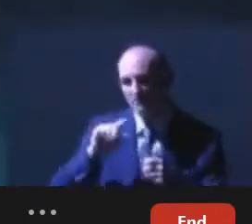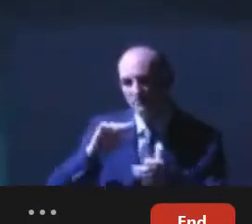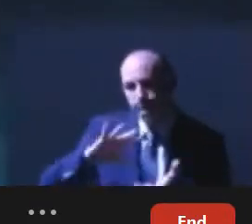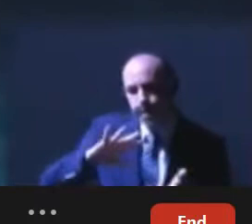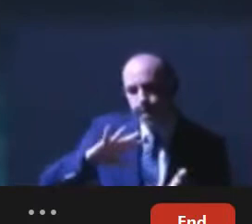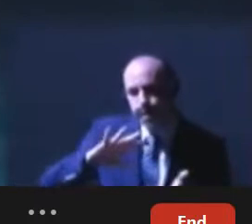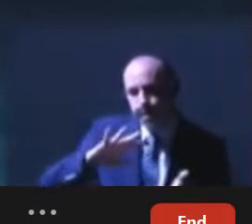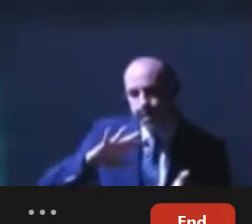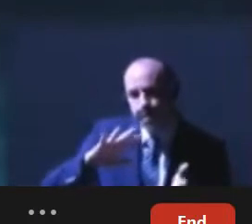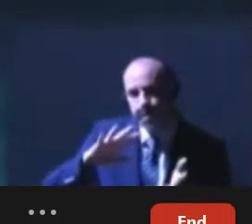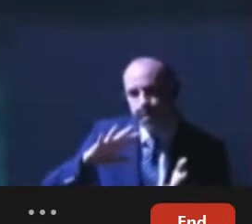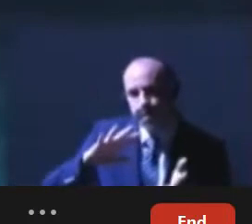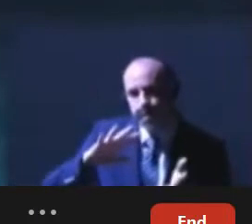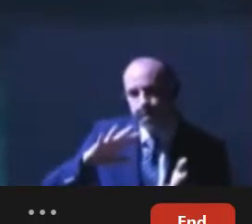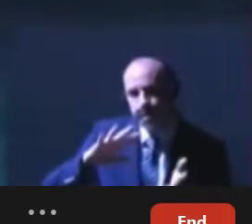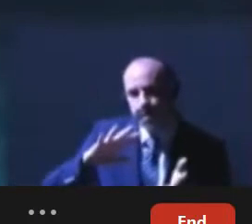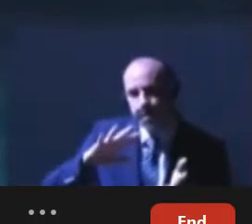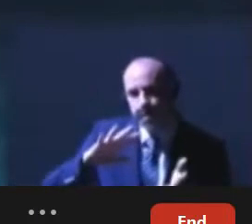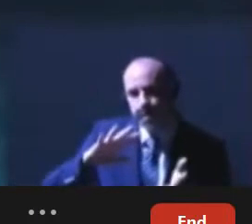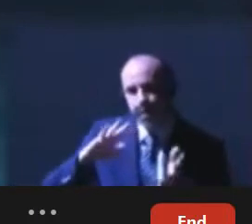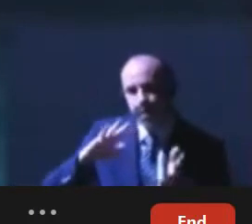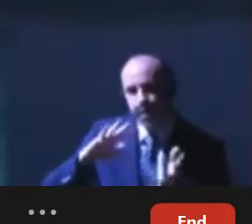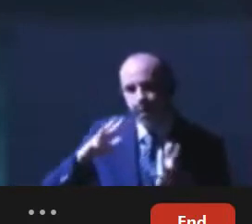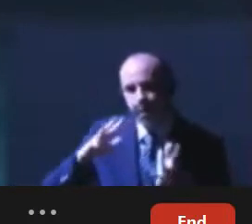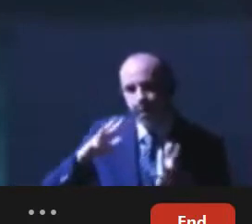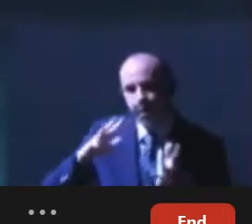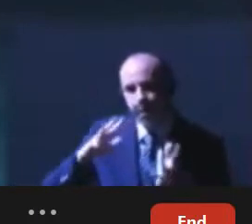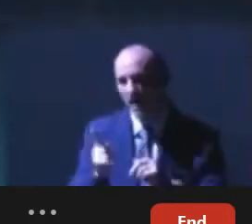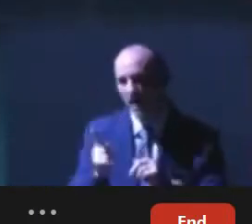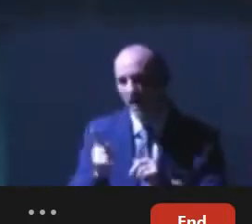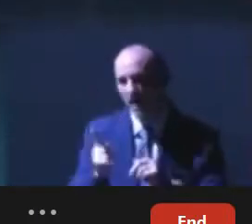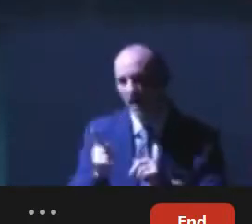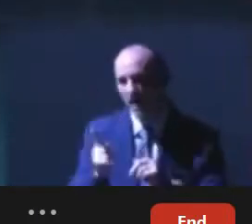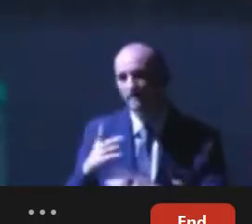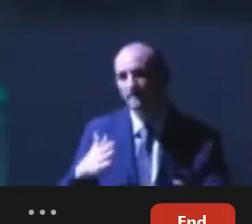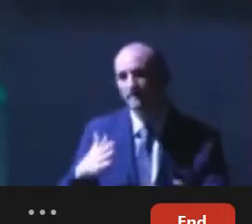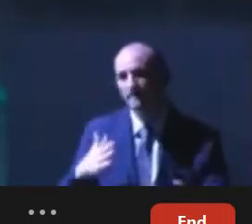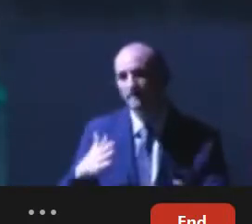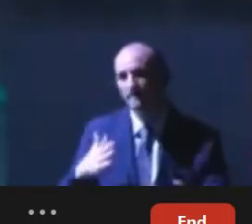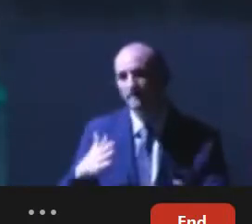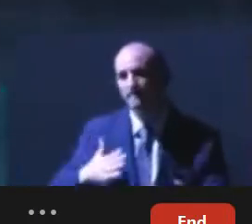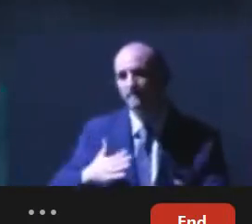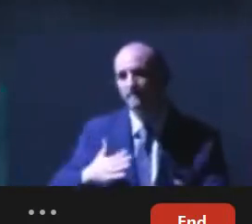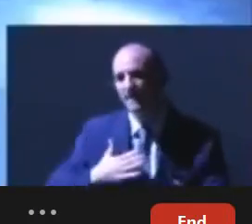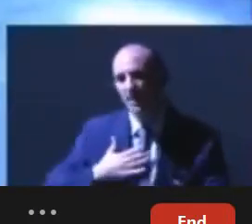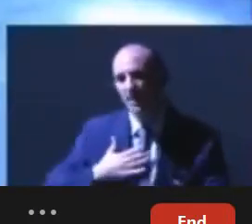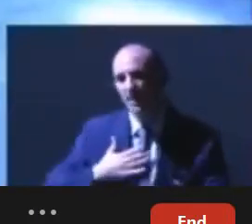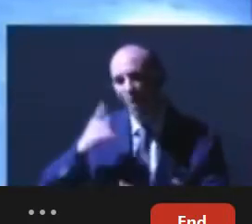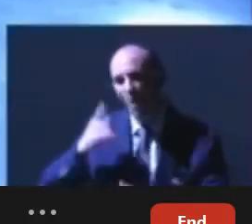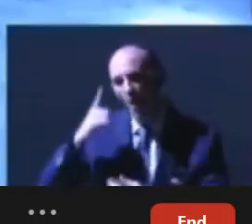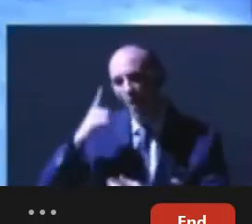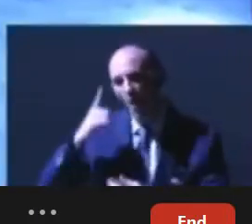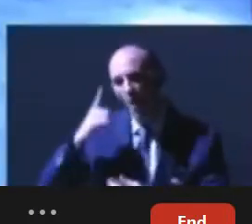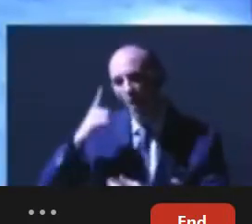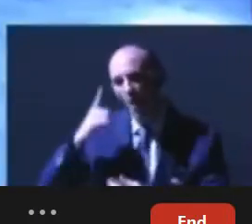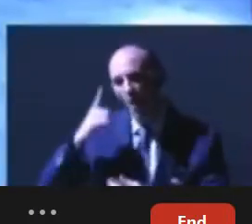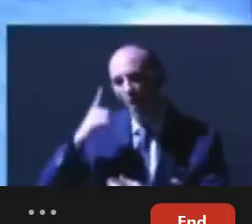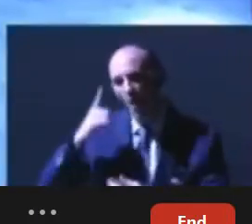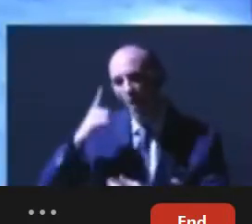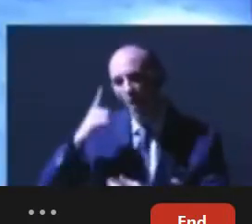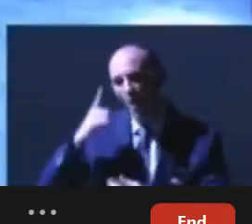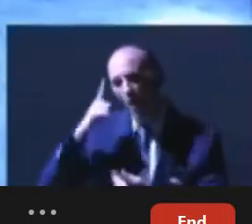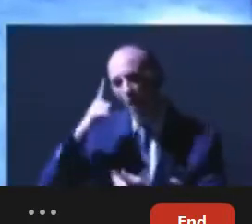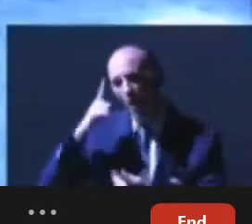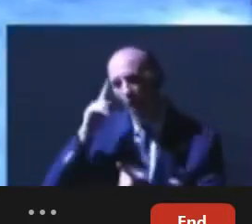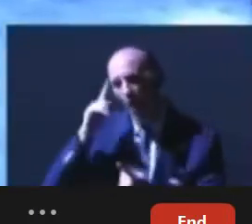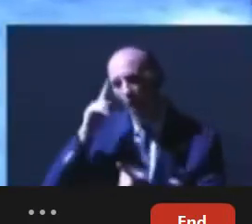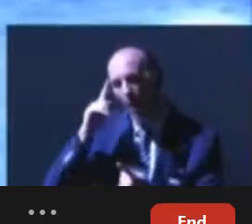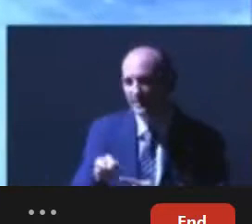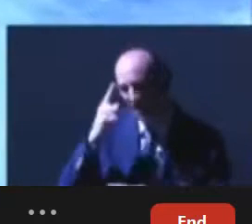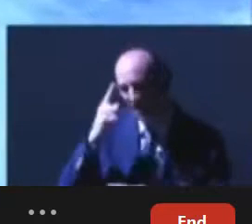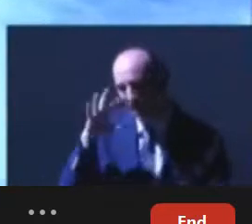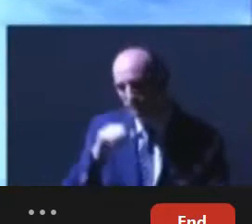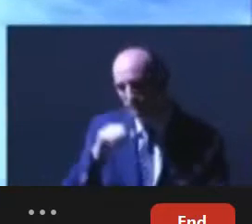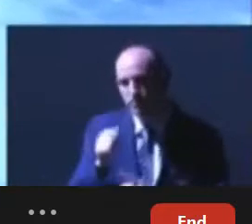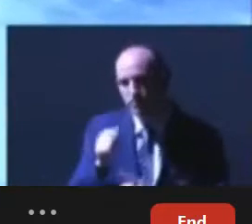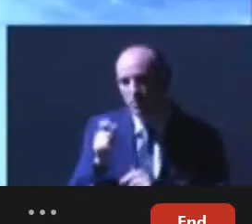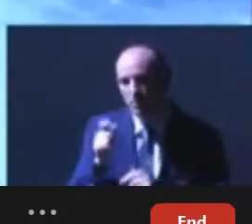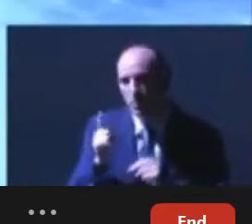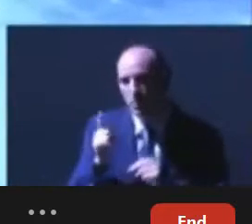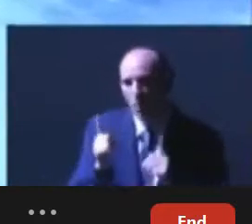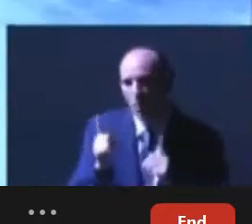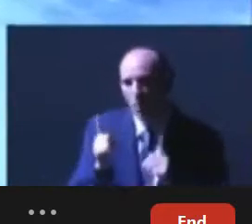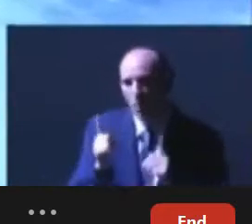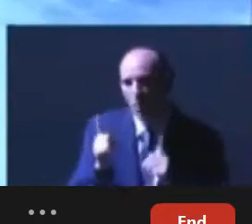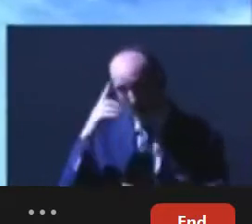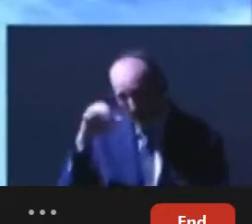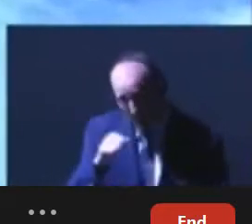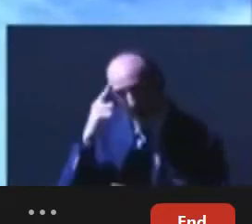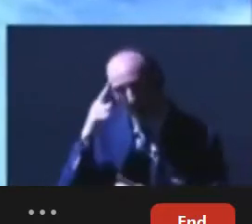tất cả những cái vấn đề khác nữa. Thế thì chúng ta, cả những gì mà chúng ta đưa sẽ làm, thì tôi cũng muốn nói với mọi người là những ai đang ở Ý và